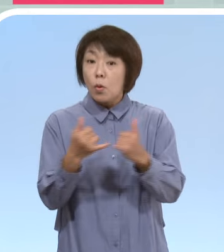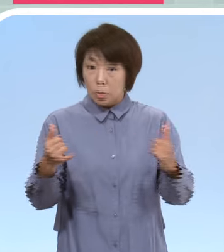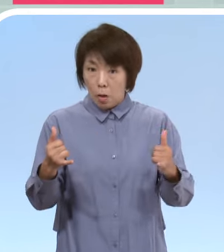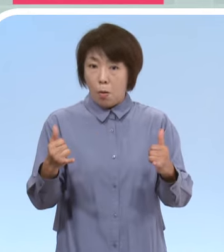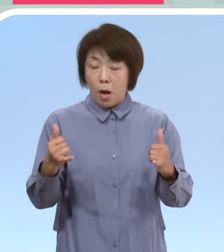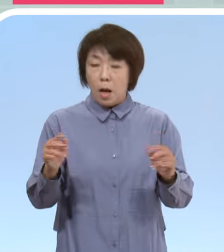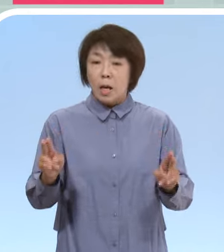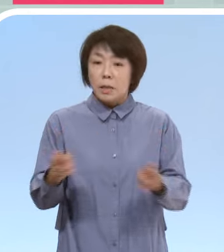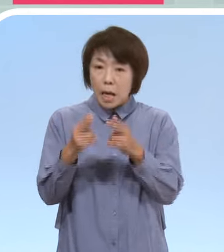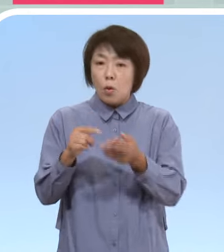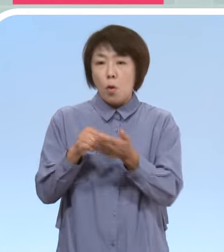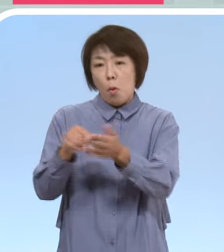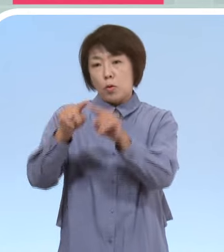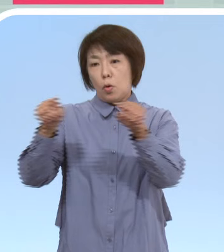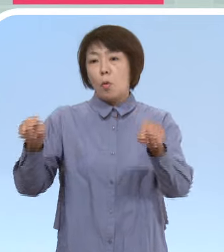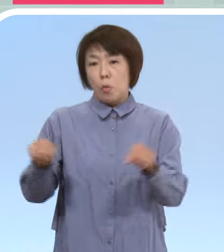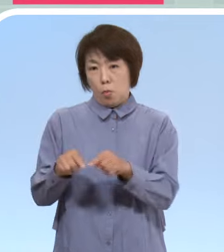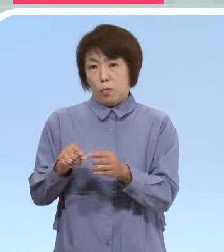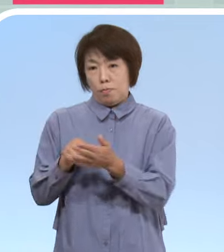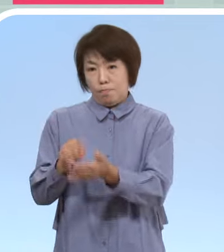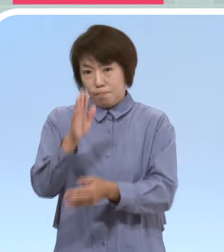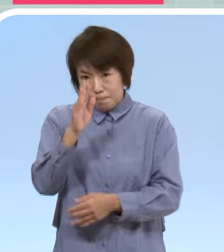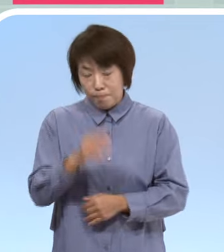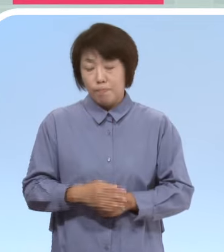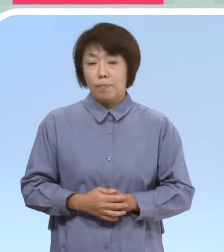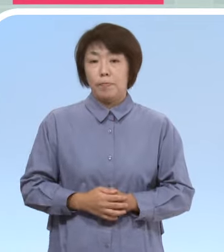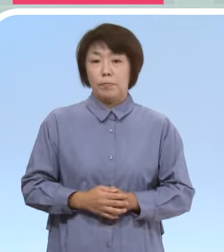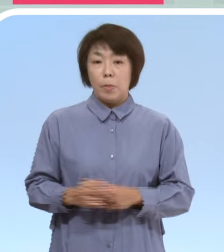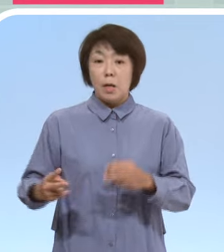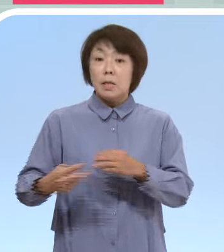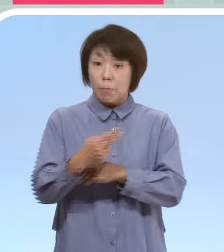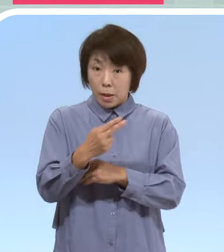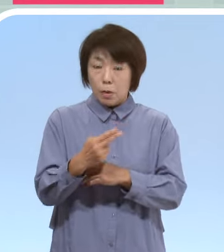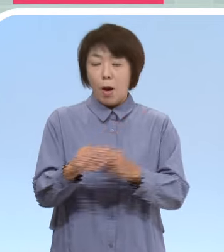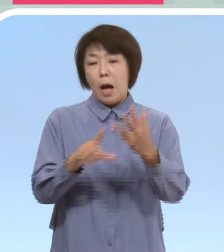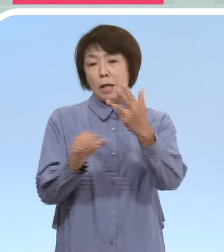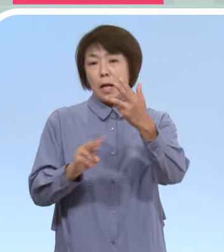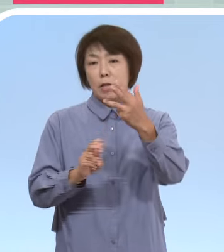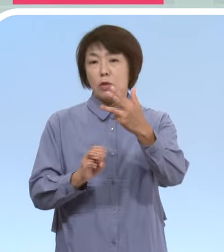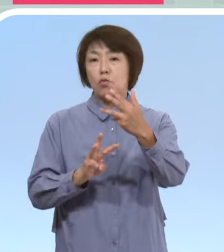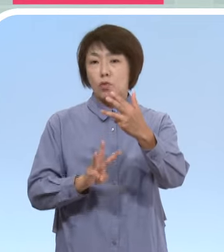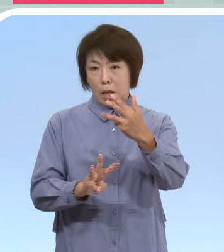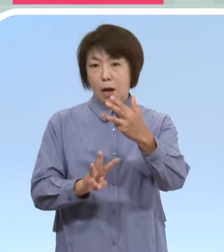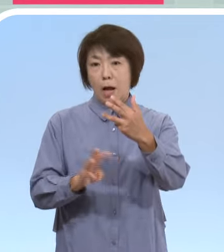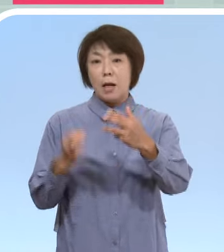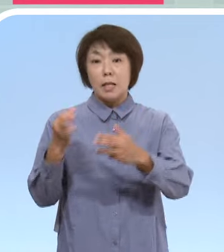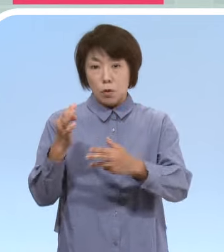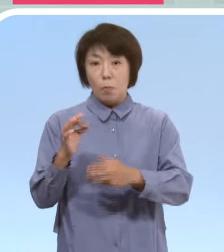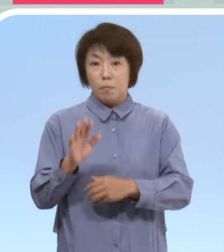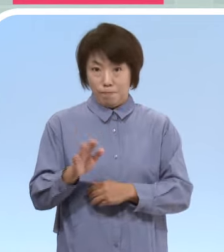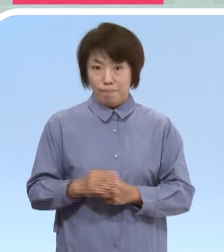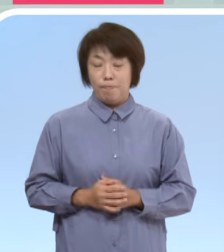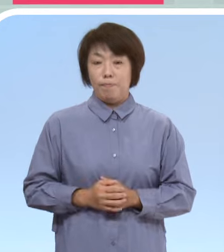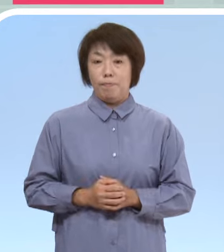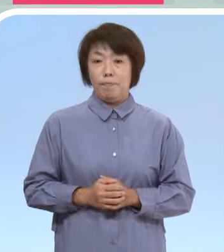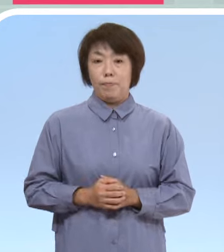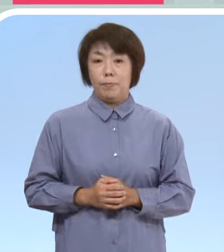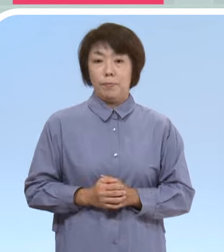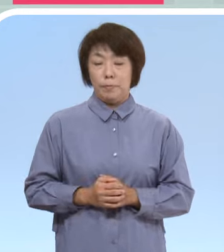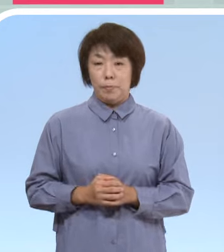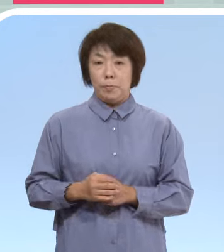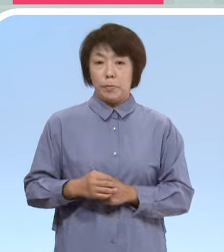加ご希望の方は専用フォームからご応募ください。締め切りは8月23日金曜日です